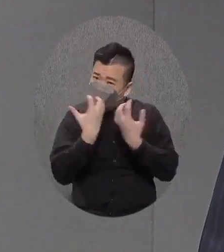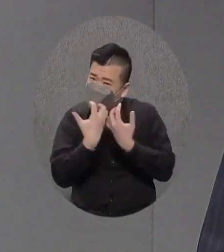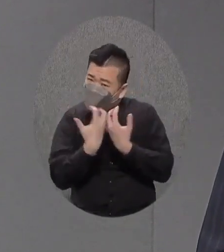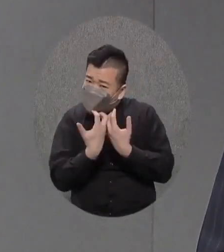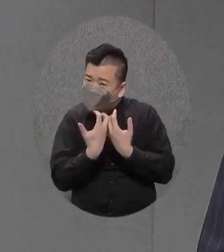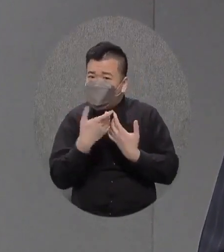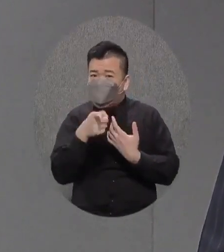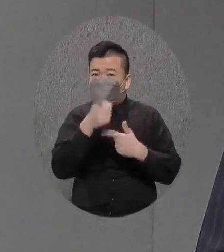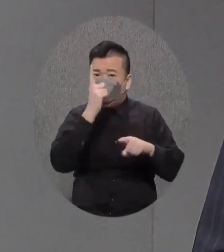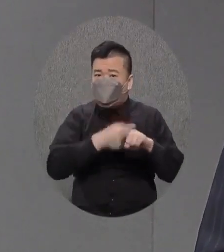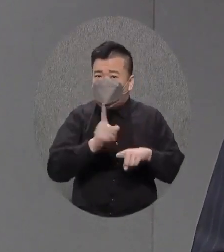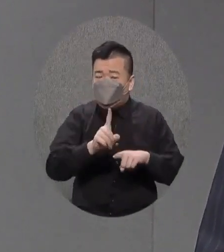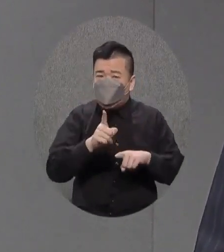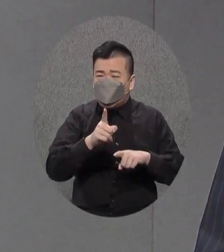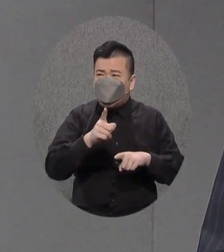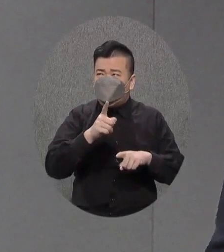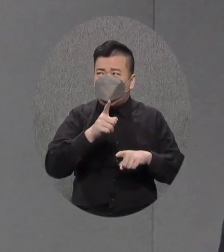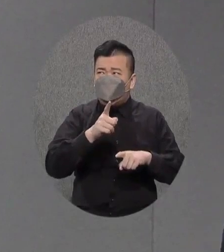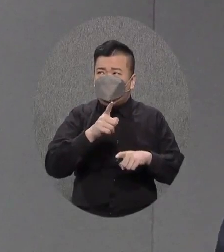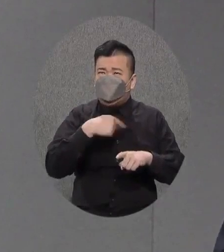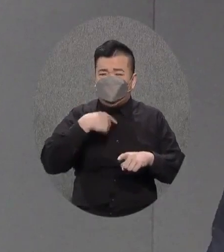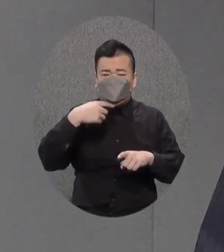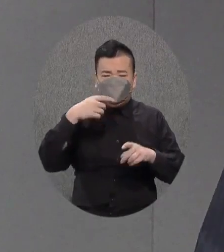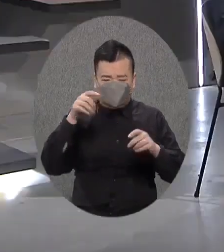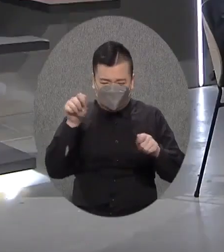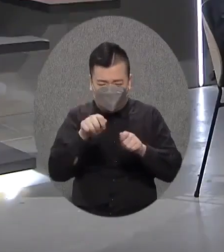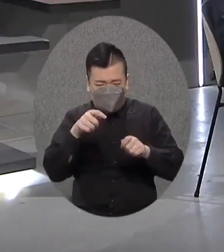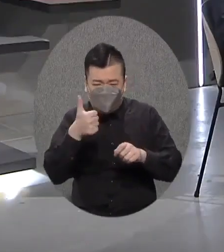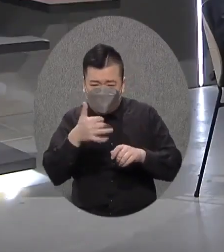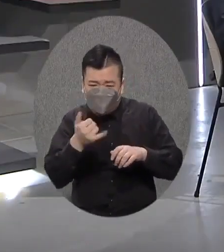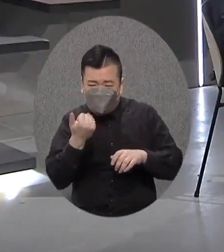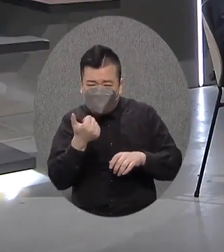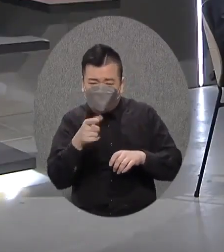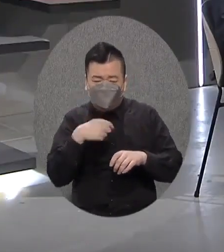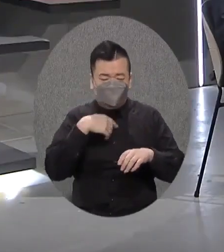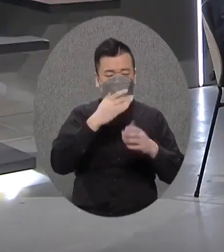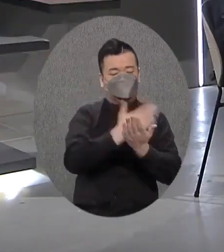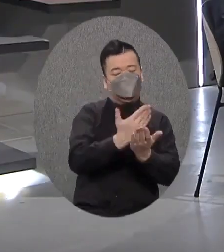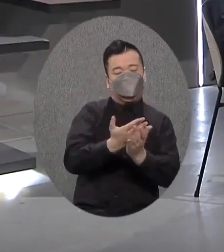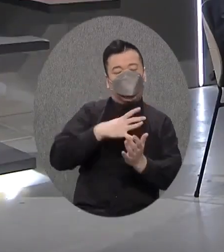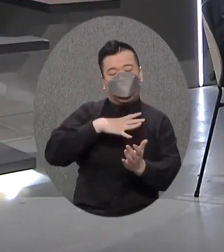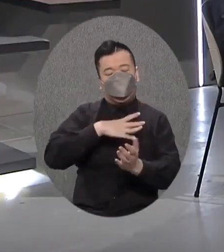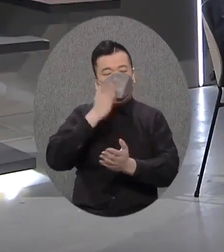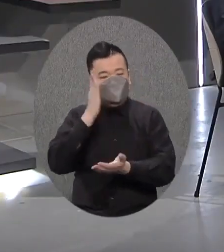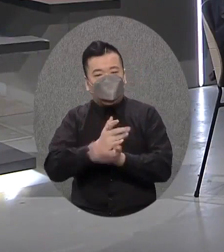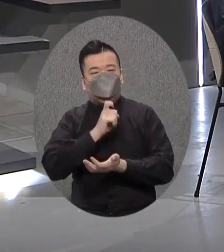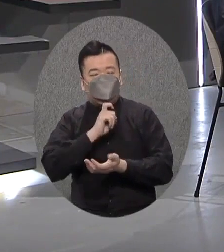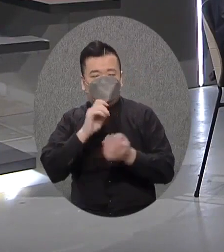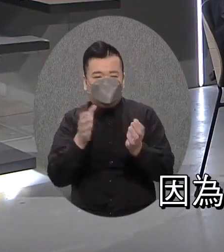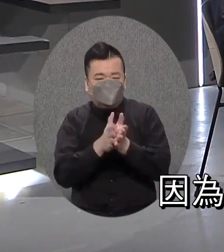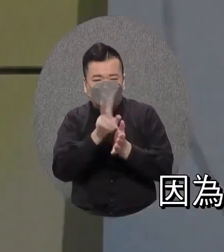效果咧，其實係有幾緊嘅咧嗰個。 不同的情況會出現不同的組合